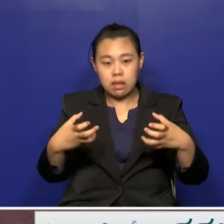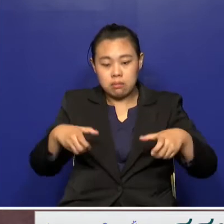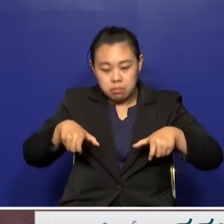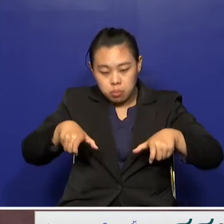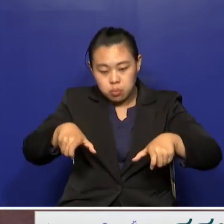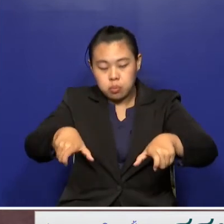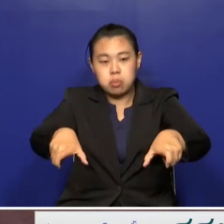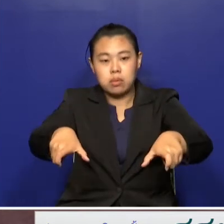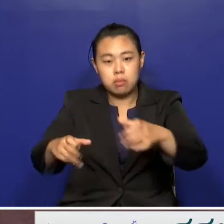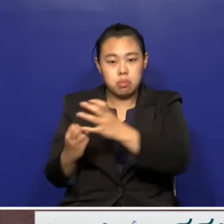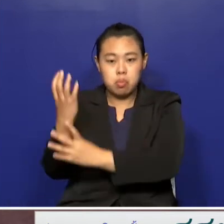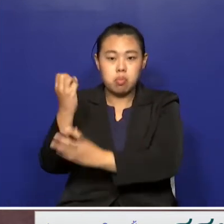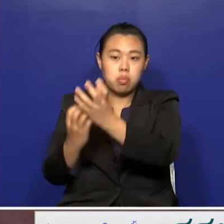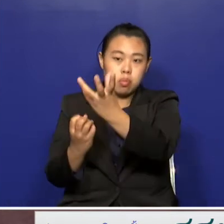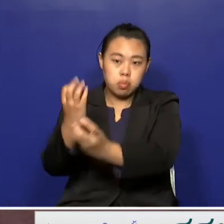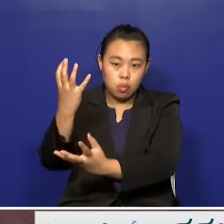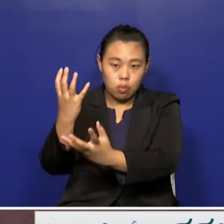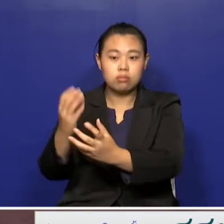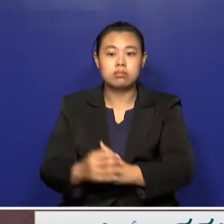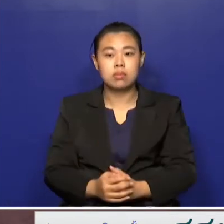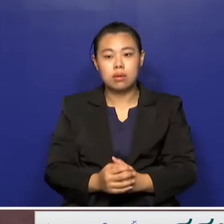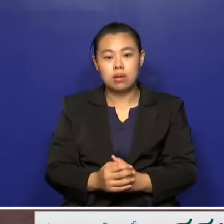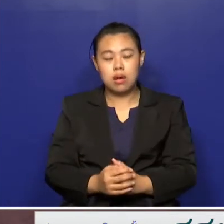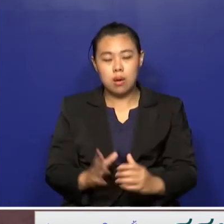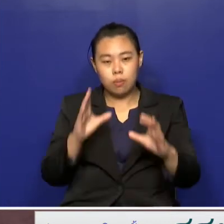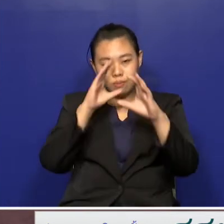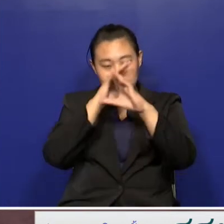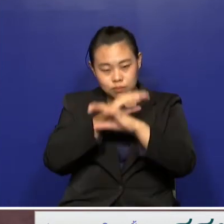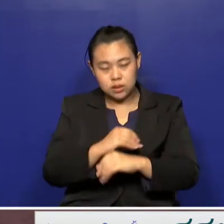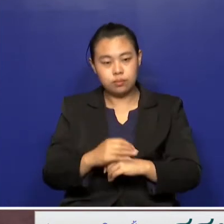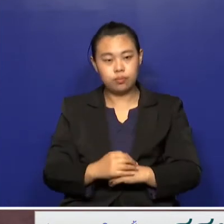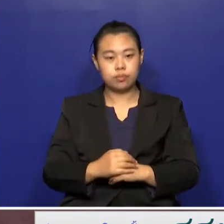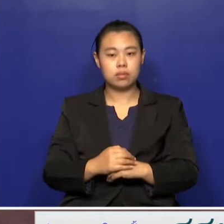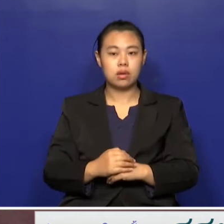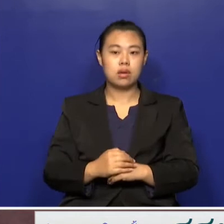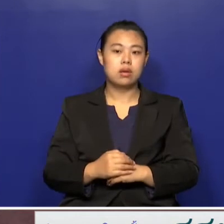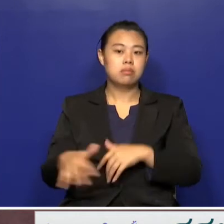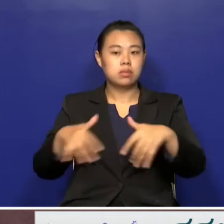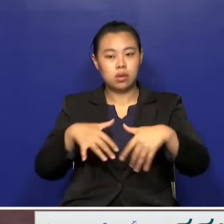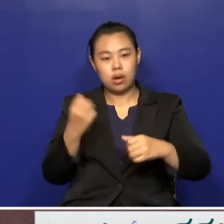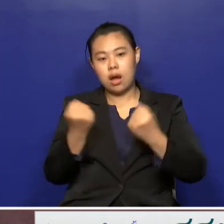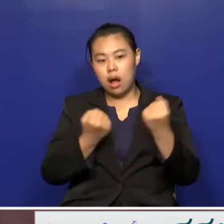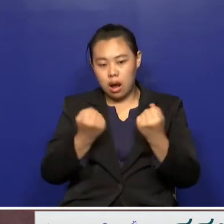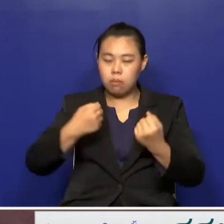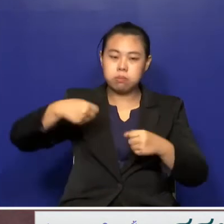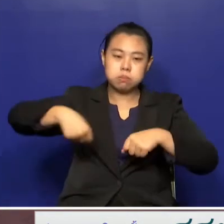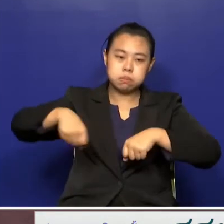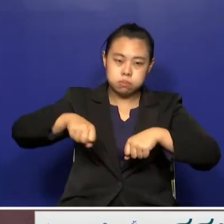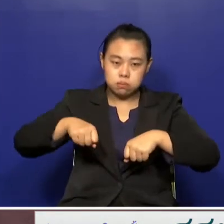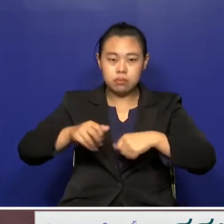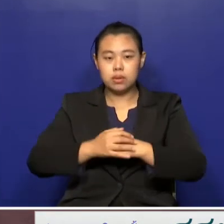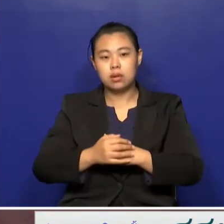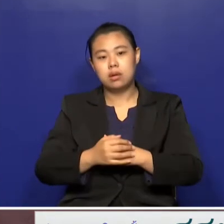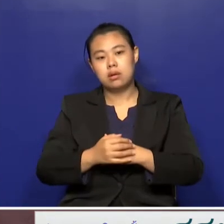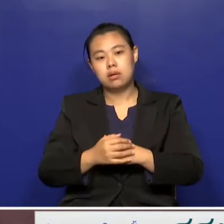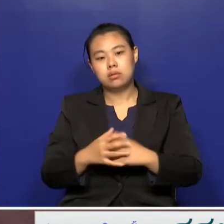นะคะในบริเวณในเฉพาะในช่วงกลางคืนนะคะจะมีผู้ขับขี่รถยนต์และจักรยานเนี่ยได้ประสบอุบัติเหตุล้มตายจำน